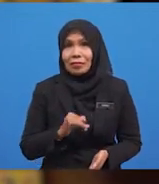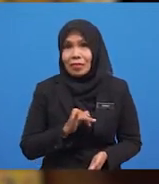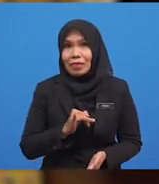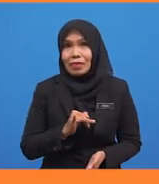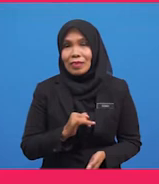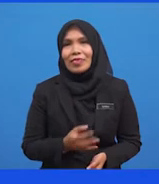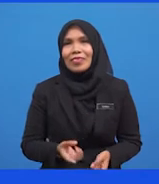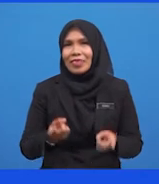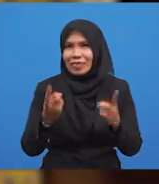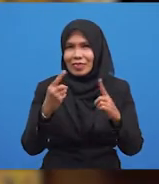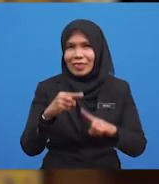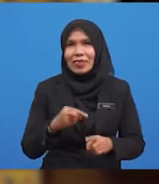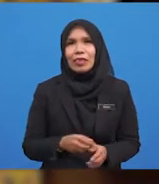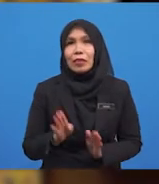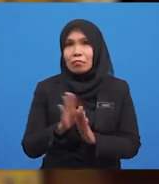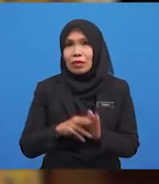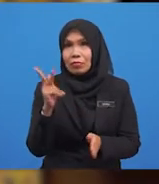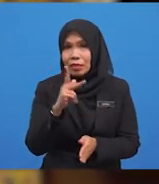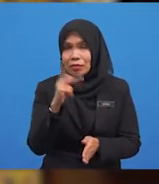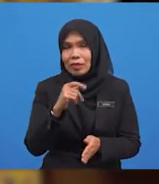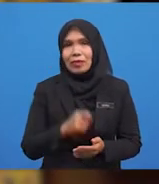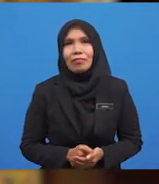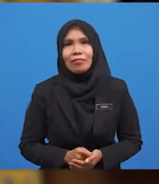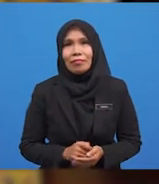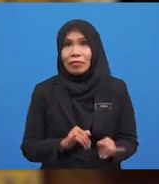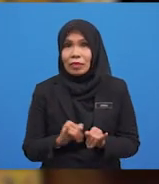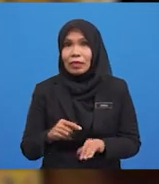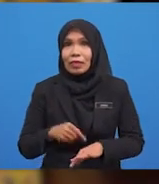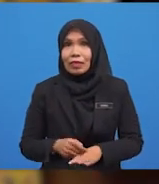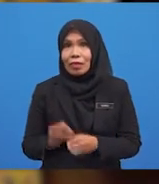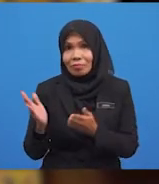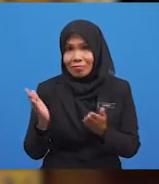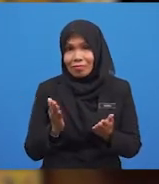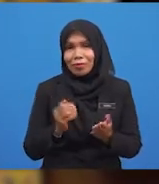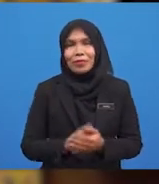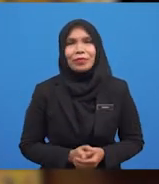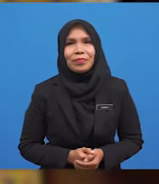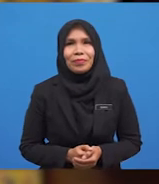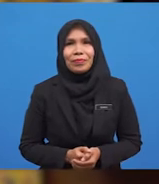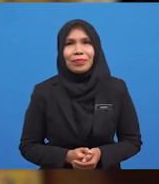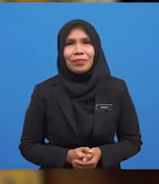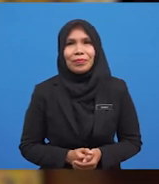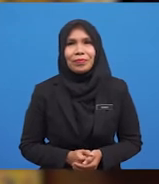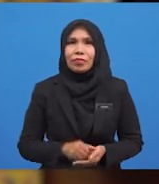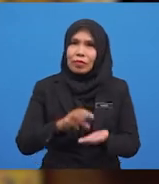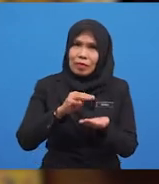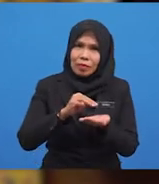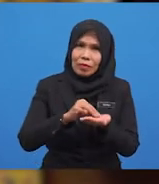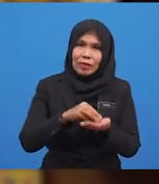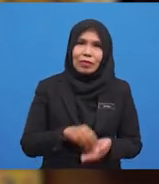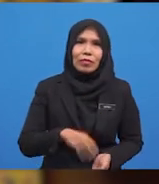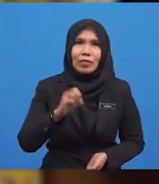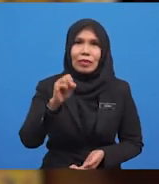berkali-kali. Itulah tadi slot berseloka dan maksud seloka